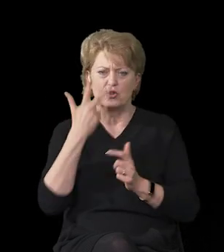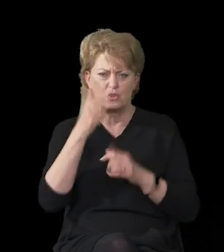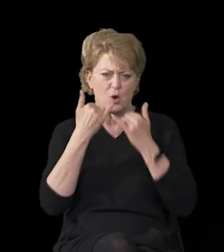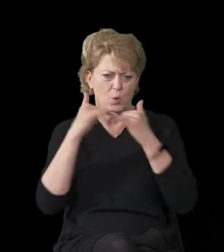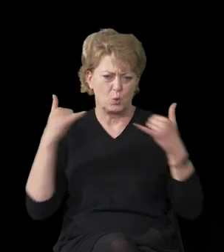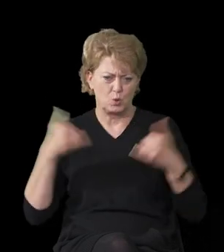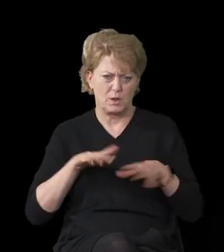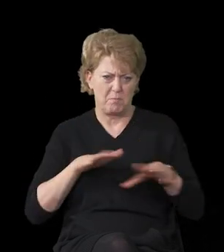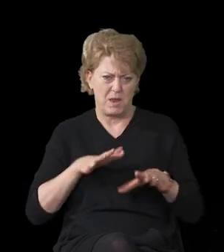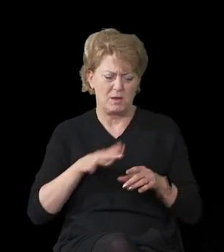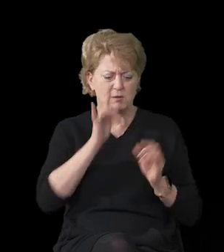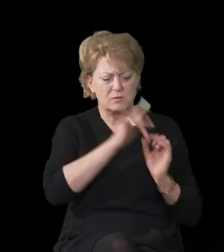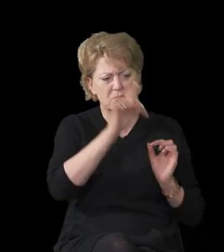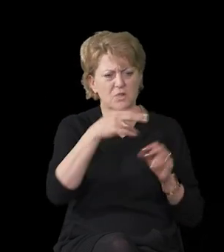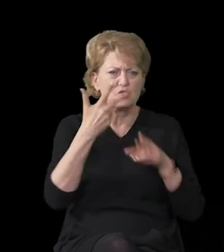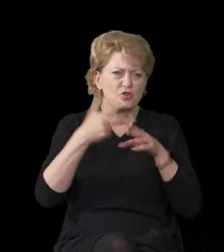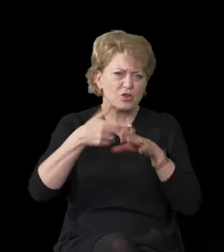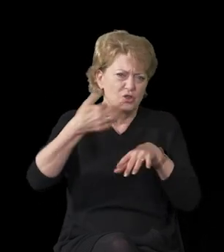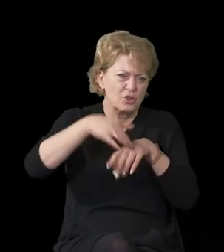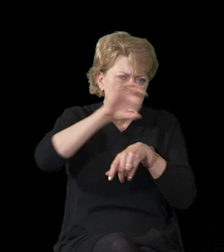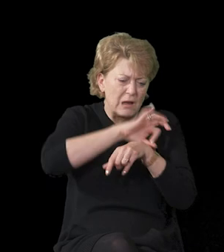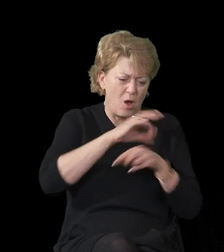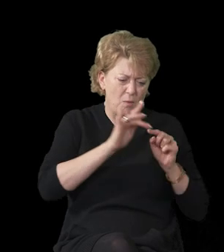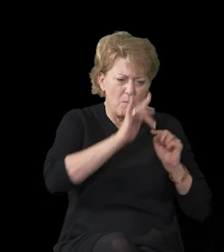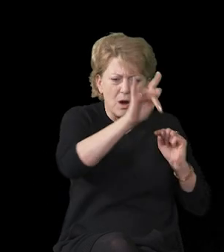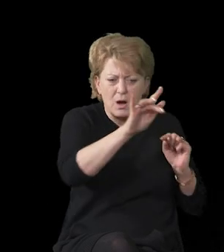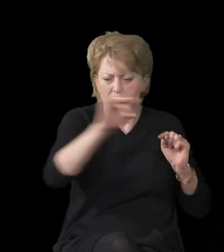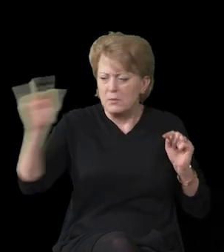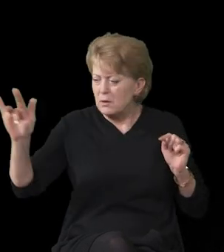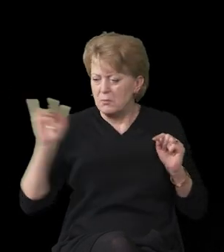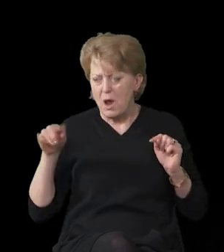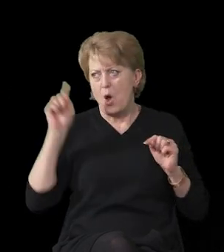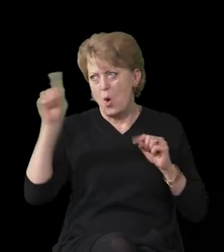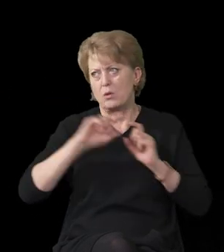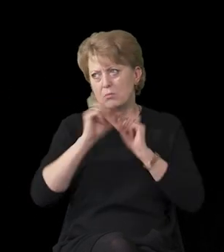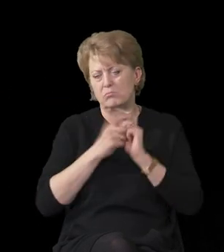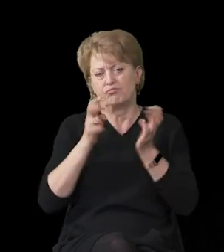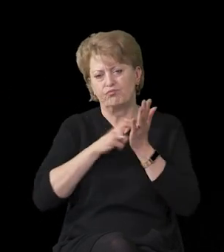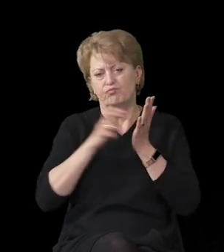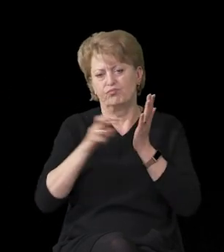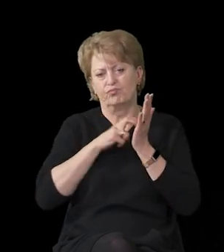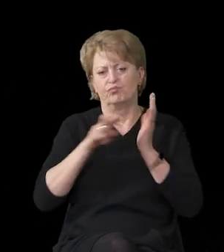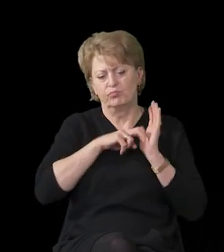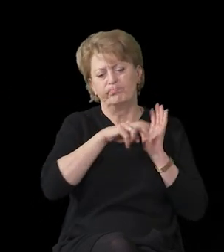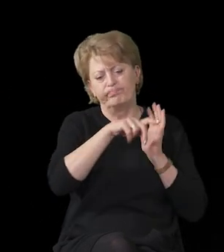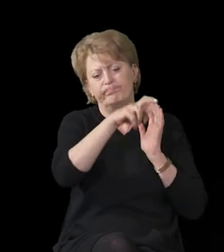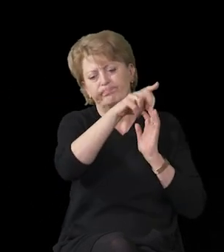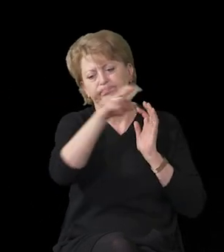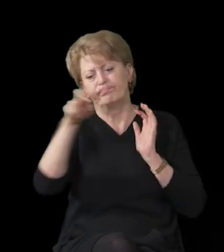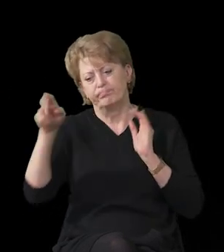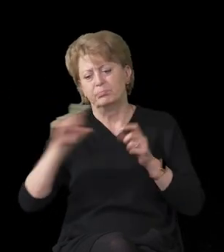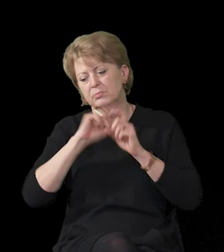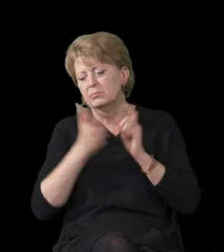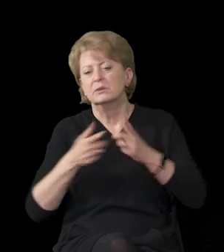w trzech różnych miejscach, oddalonych od siebie po około 30 kilka kilometrów i ona całą trasę pokonywała pieszo, chodząc ze